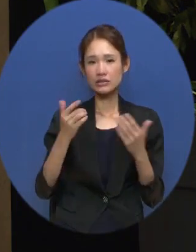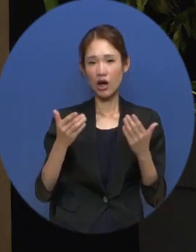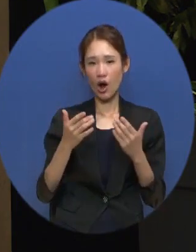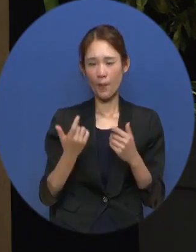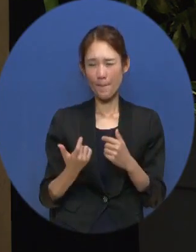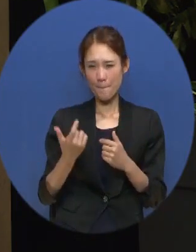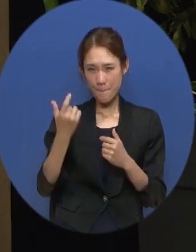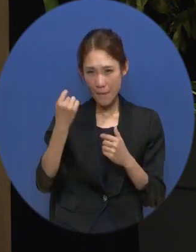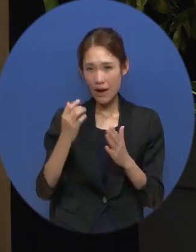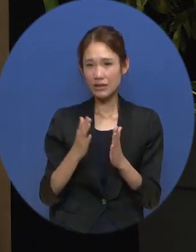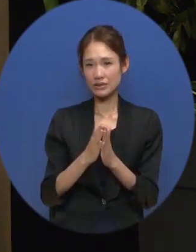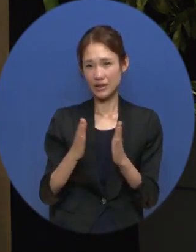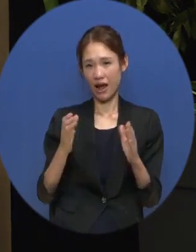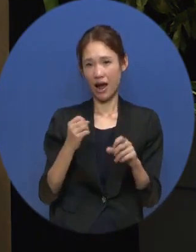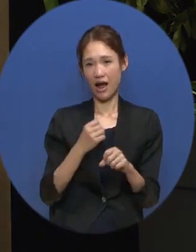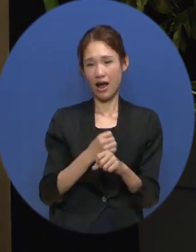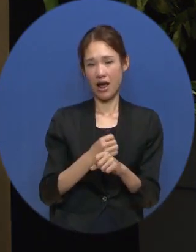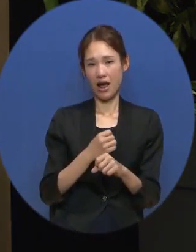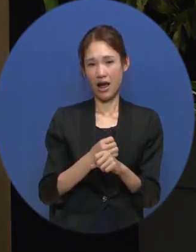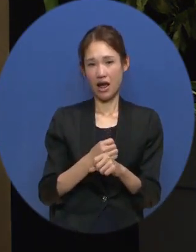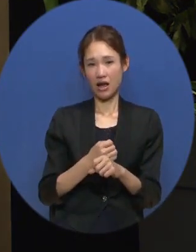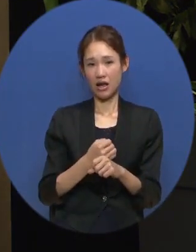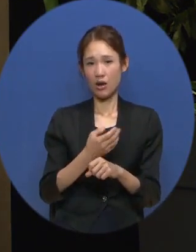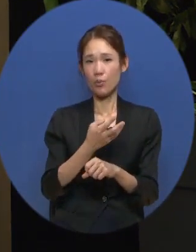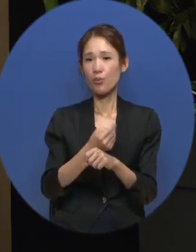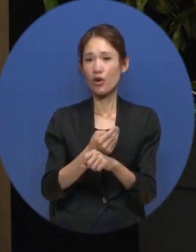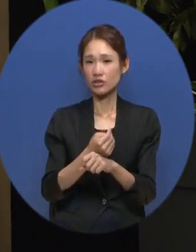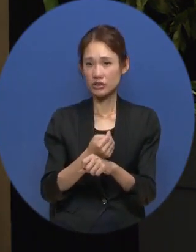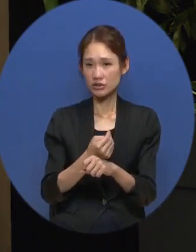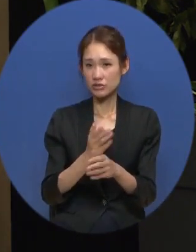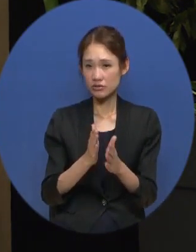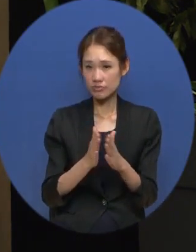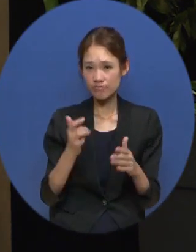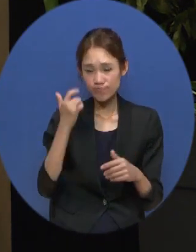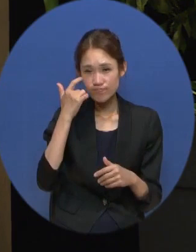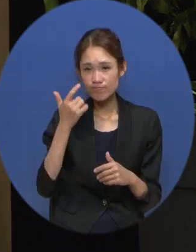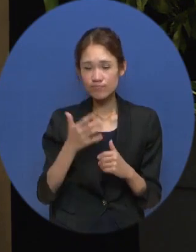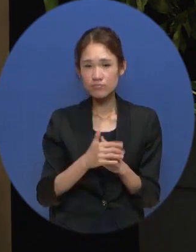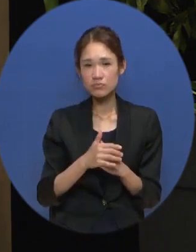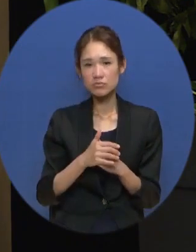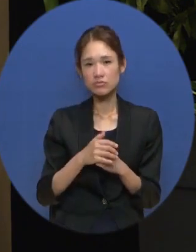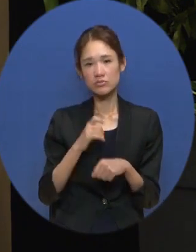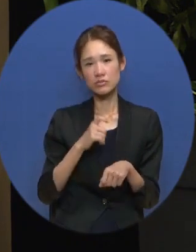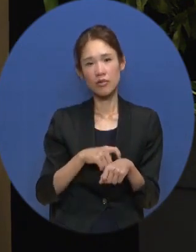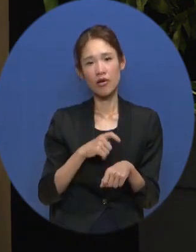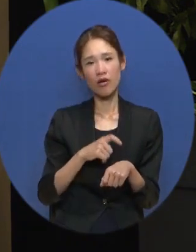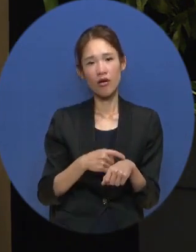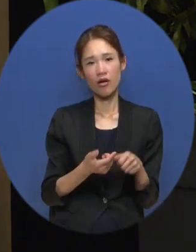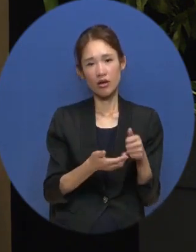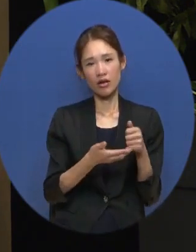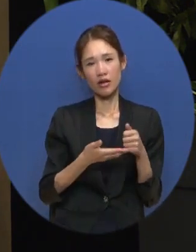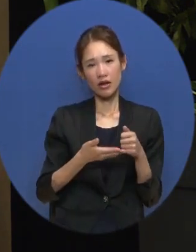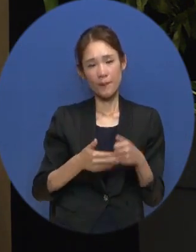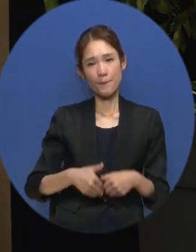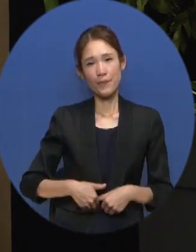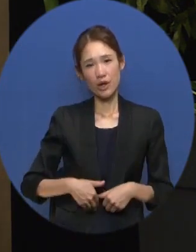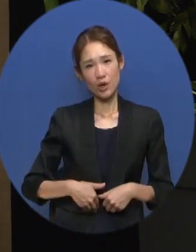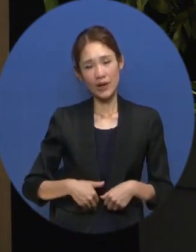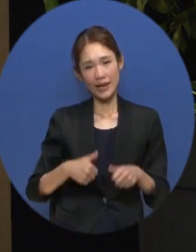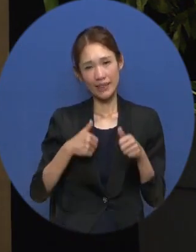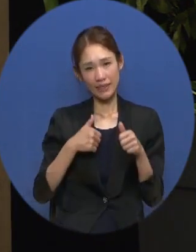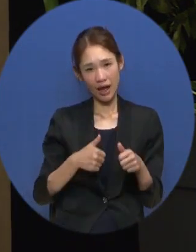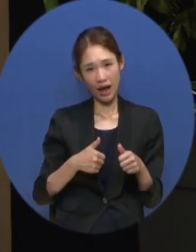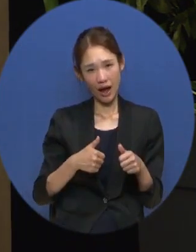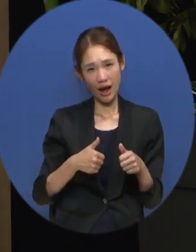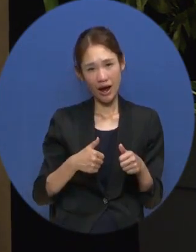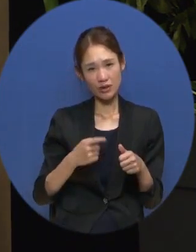일찍 시작을 해요. 몇 시부터 시작하시나요? 그 시간이 그 클라이언트의 필요에 따라